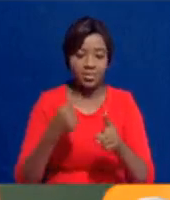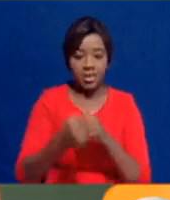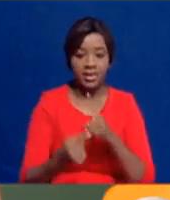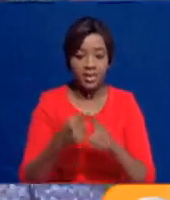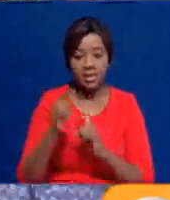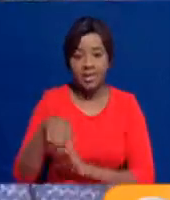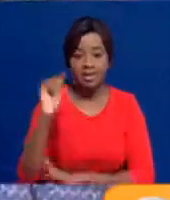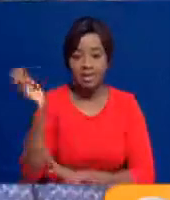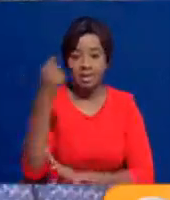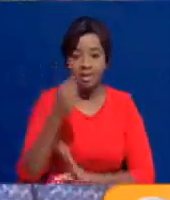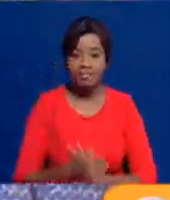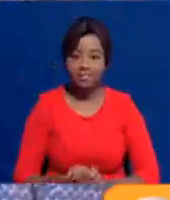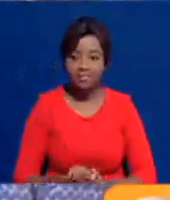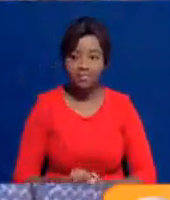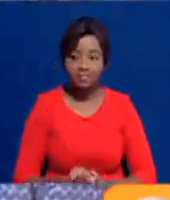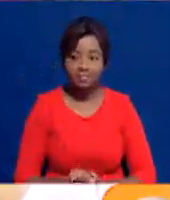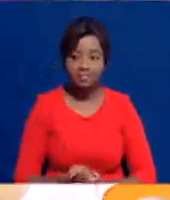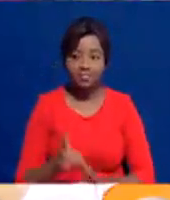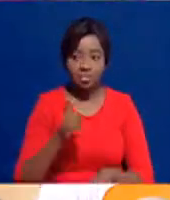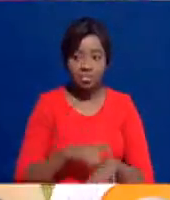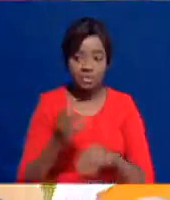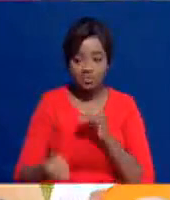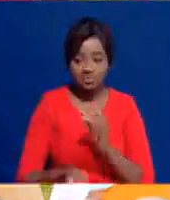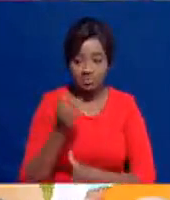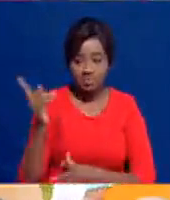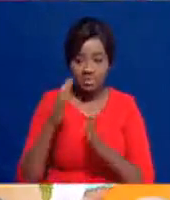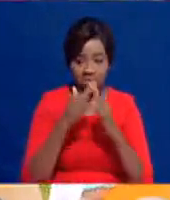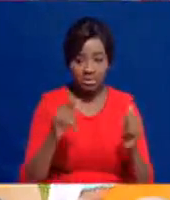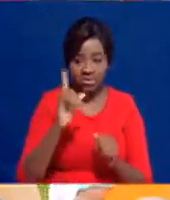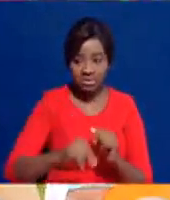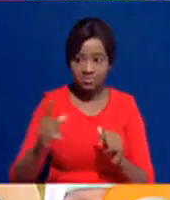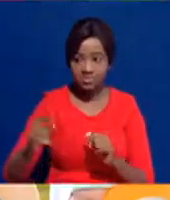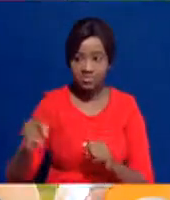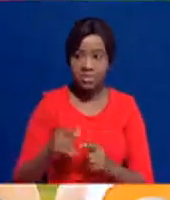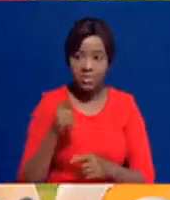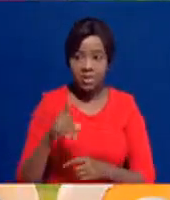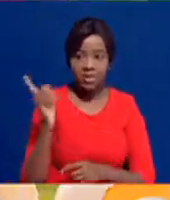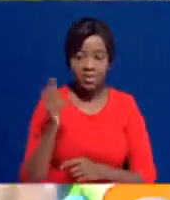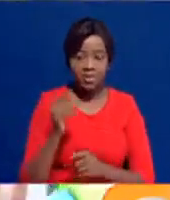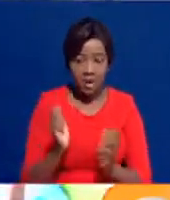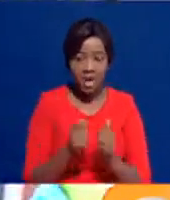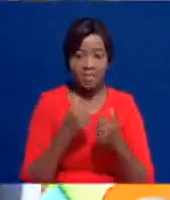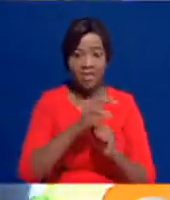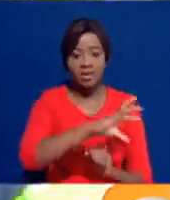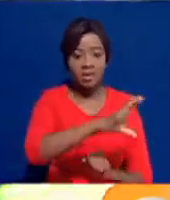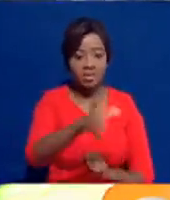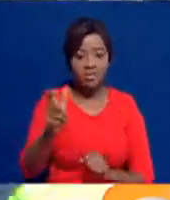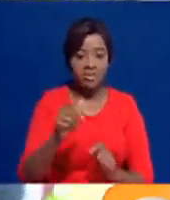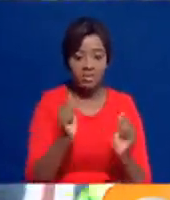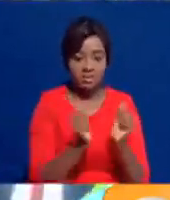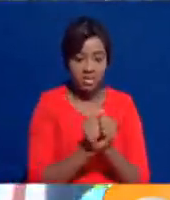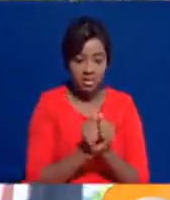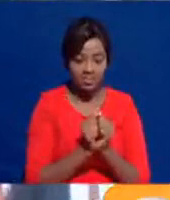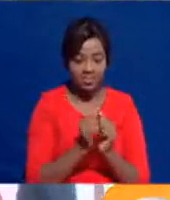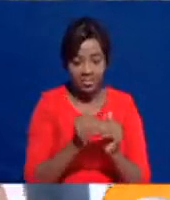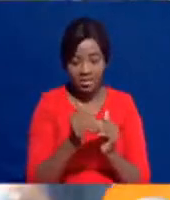la Kenya. Shughuli ya uzinduzi wa ujenzi wa nyumba hizo za bei nafuu inatarajiwa kufanyika katika kaunti nyingine 10